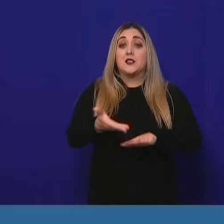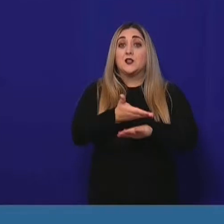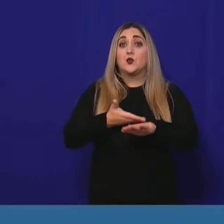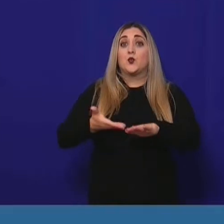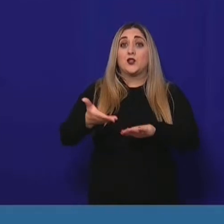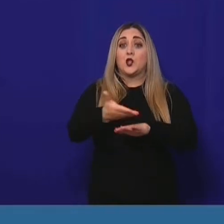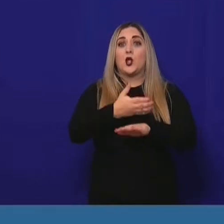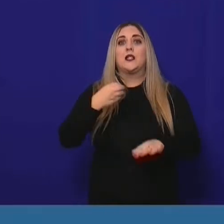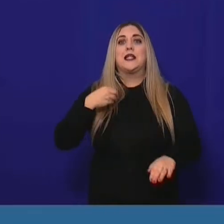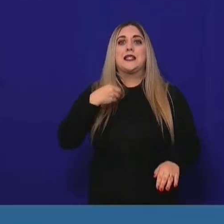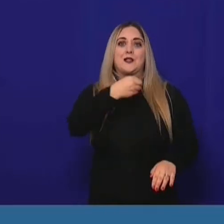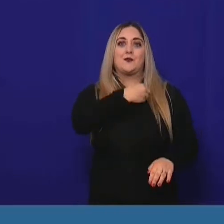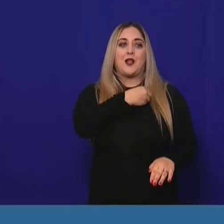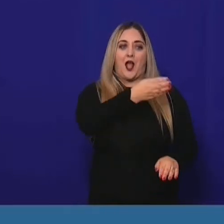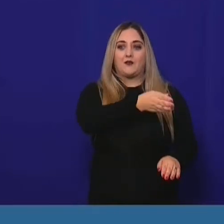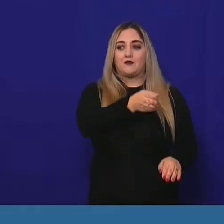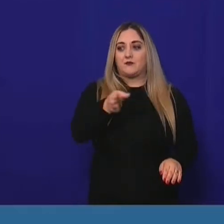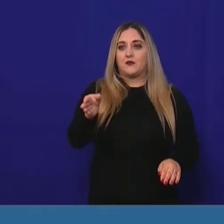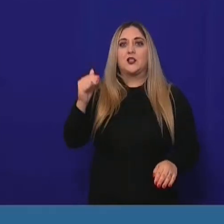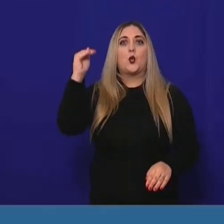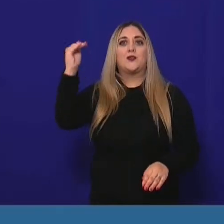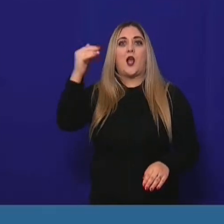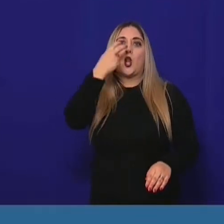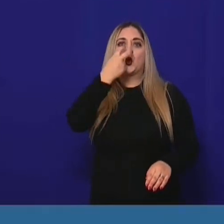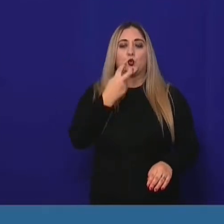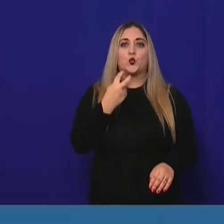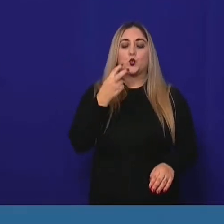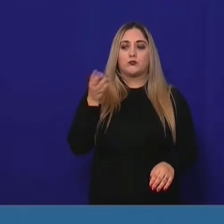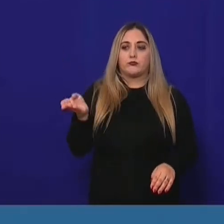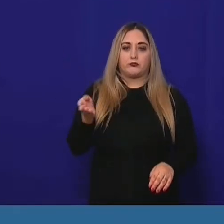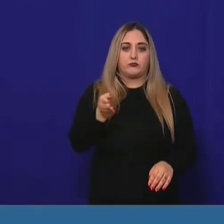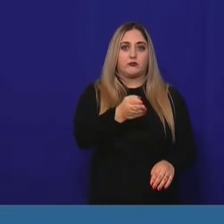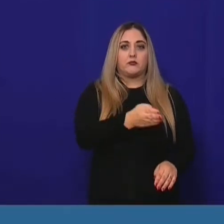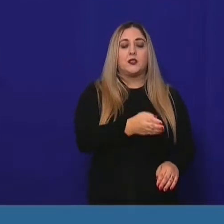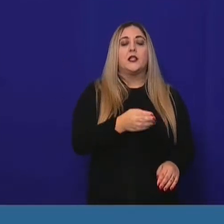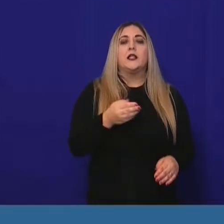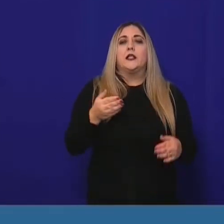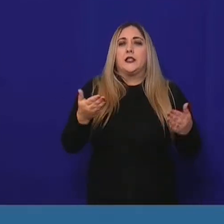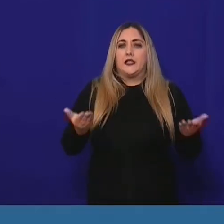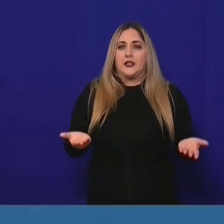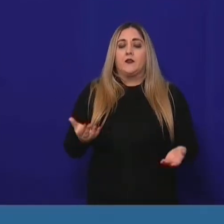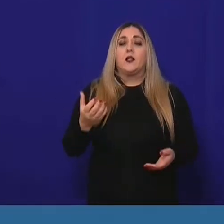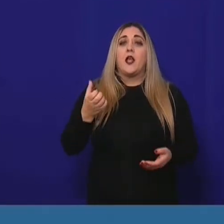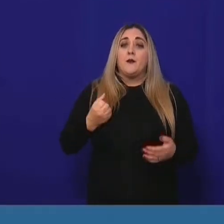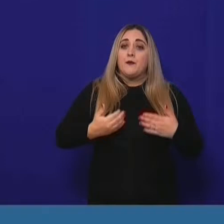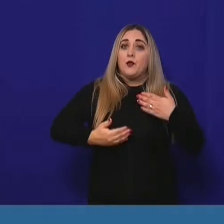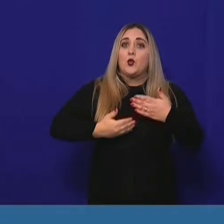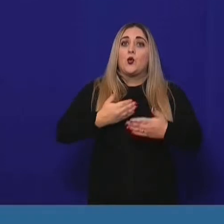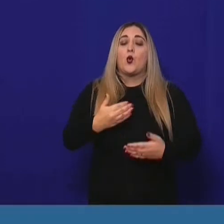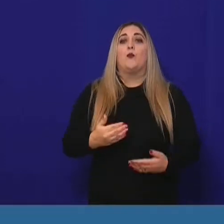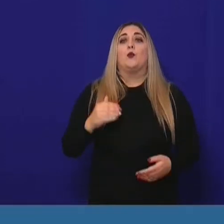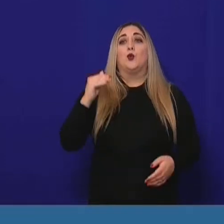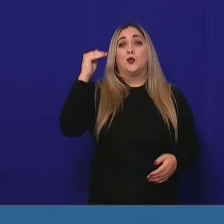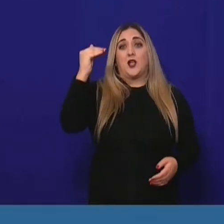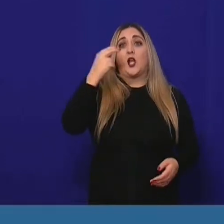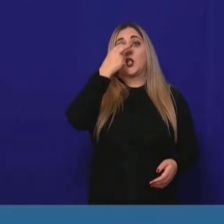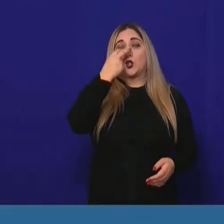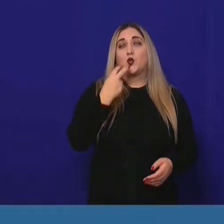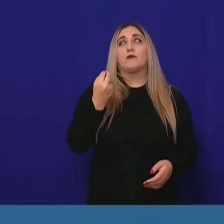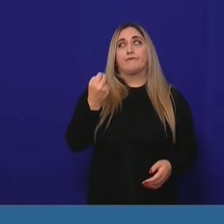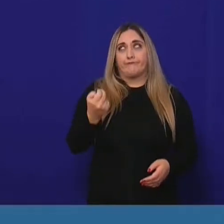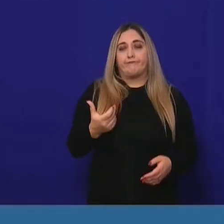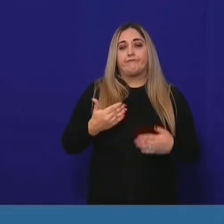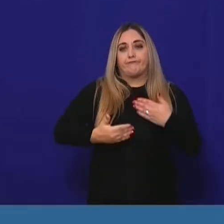Situazzjoni fl-isptarijiet fil-homes tal-anzjani huwa wkoll fejn għad baqalna numru ta' homes fejn għad hemm xi